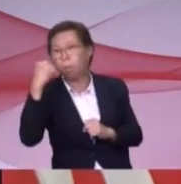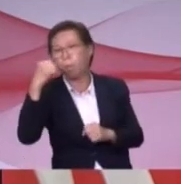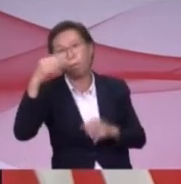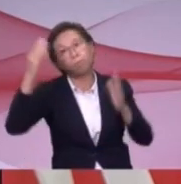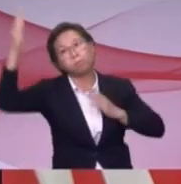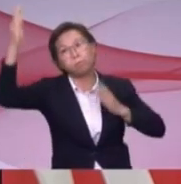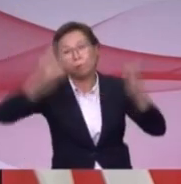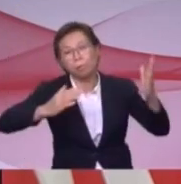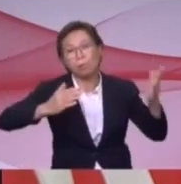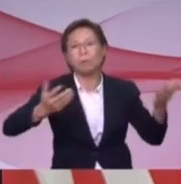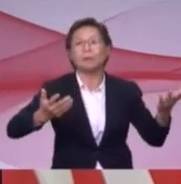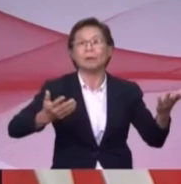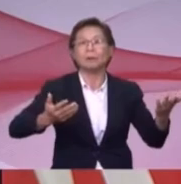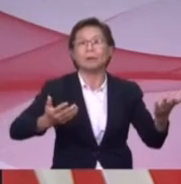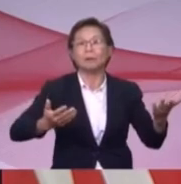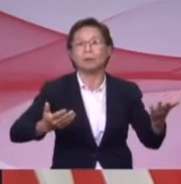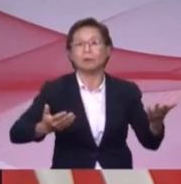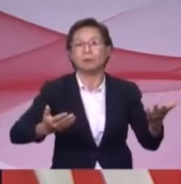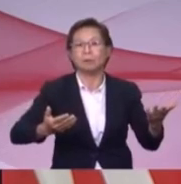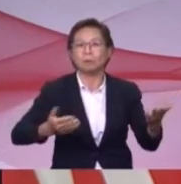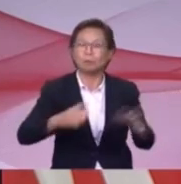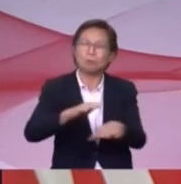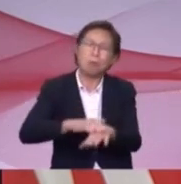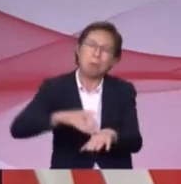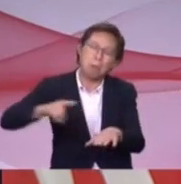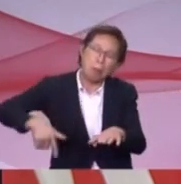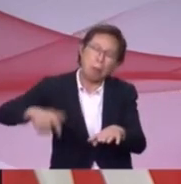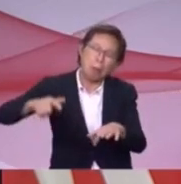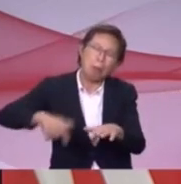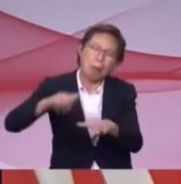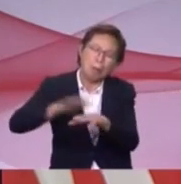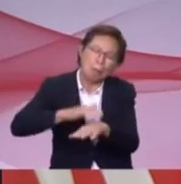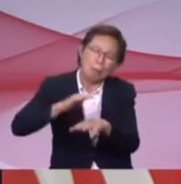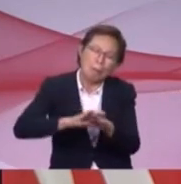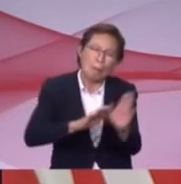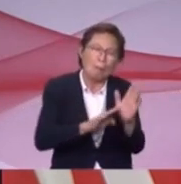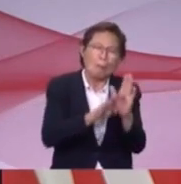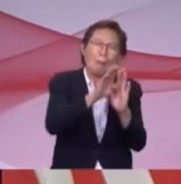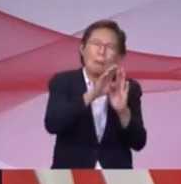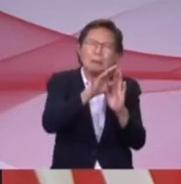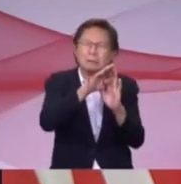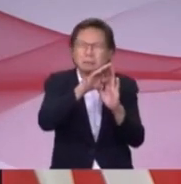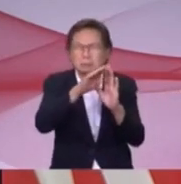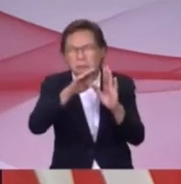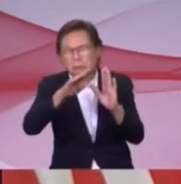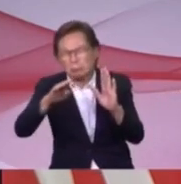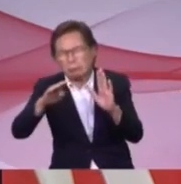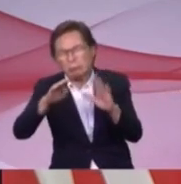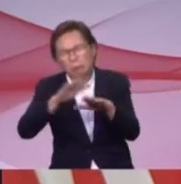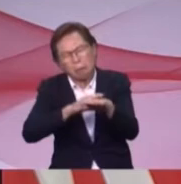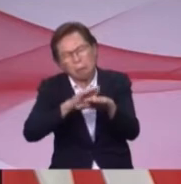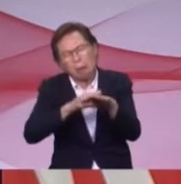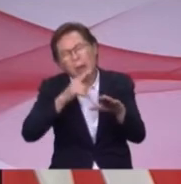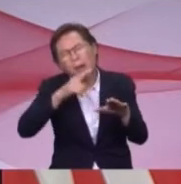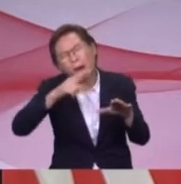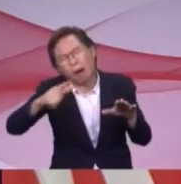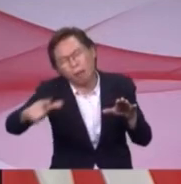akan menyebabkan usaha untuk melandaikan lengkung jangkitan mengambil masa yang lebih